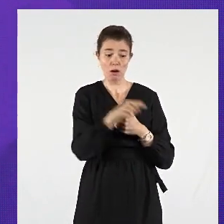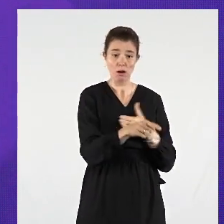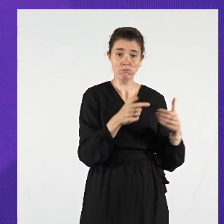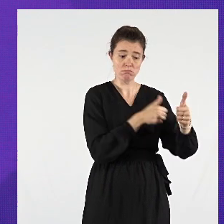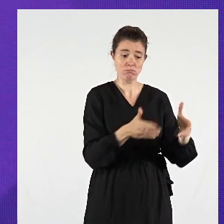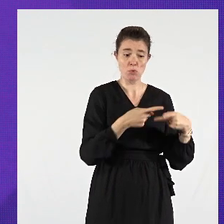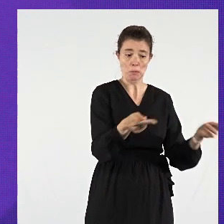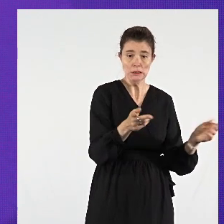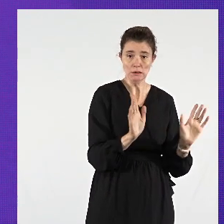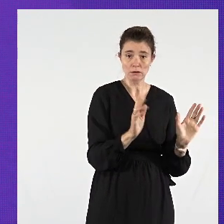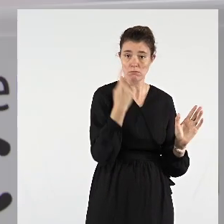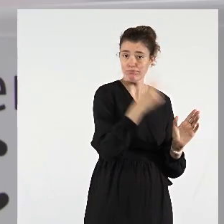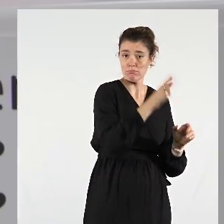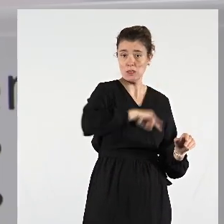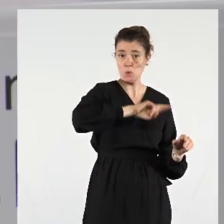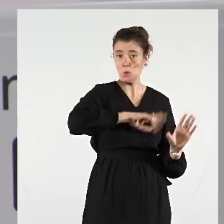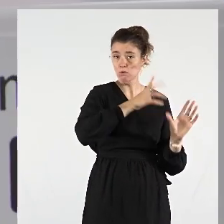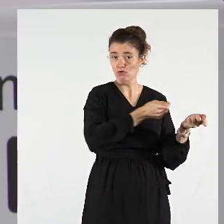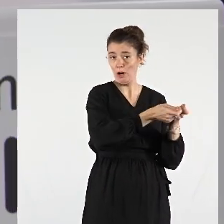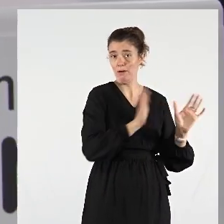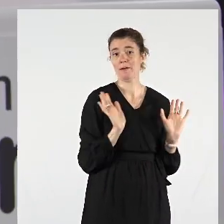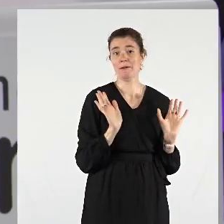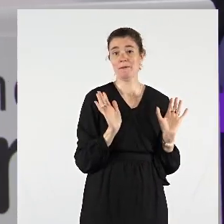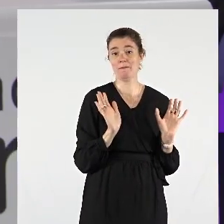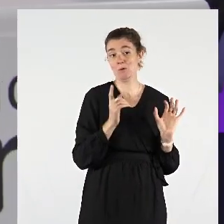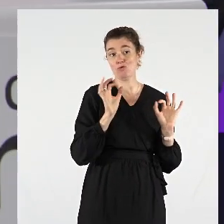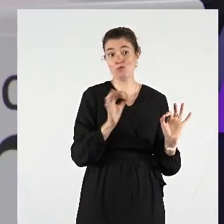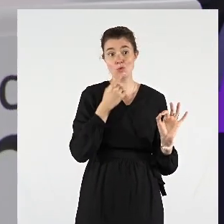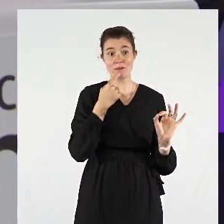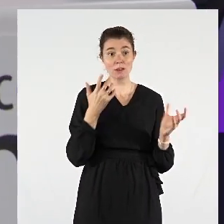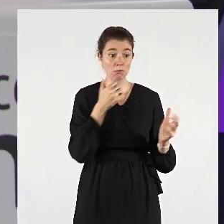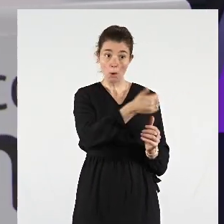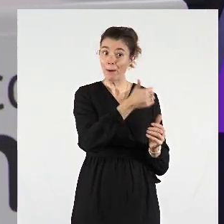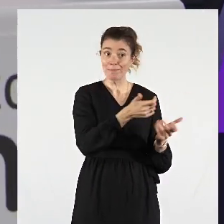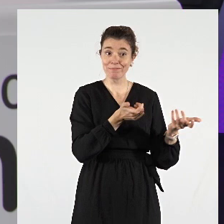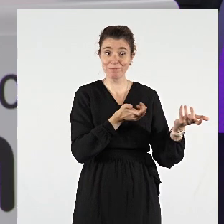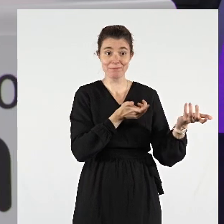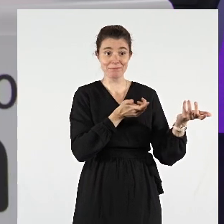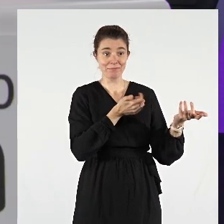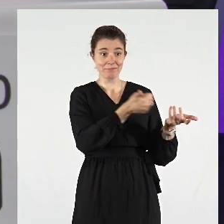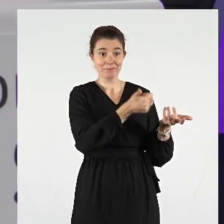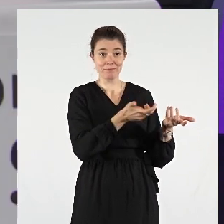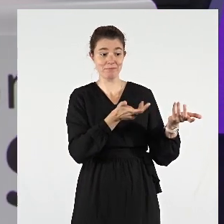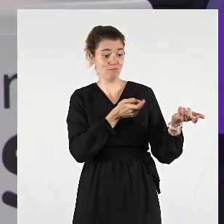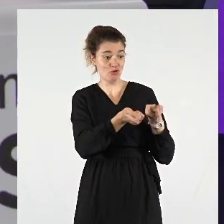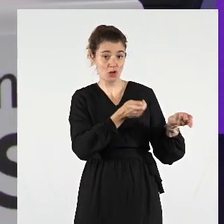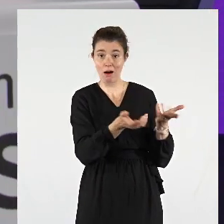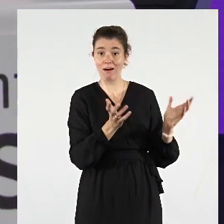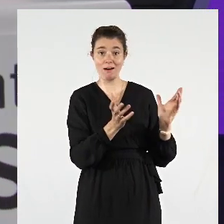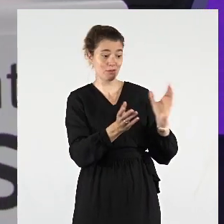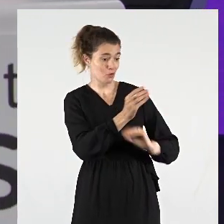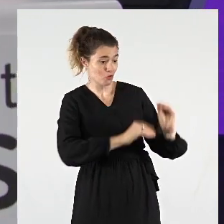sont leurs propres assureurs. Ça veut dire en réalité que c'est à eux de financer les soins à délivrer à